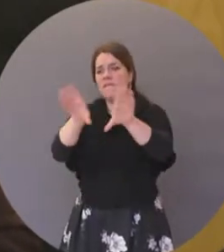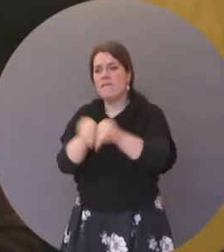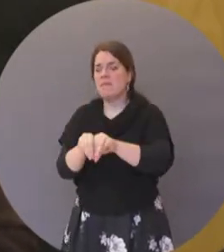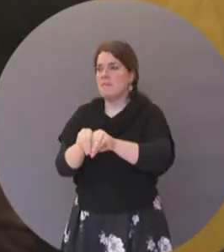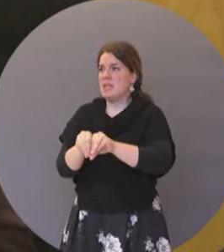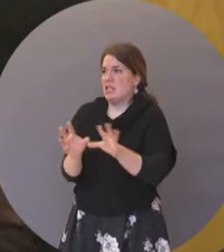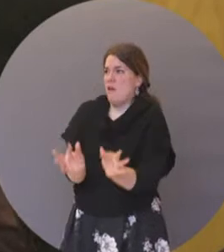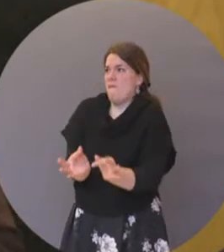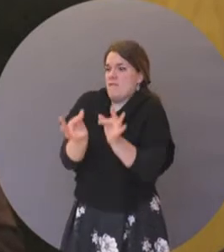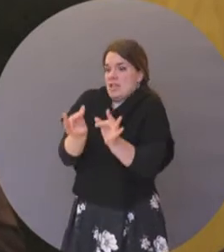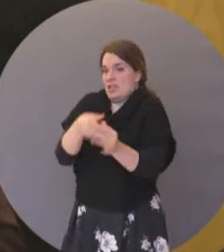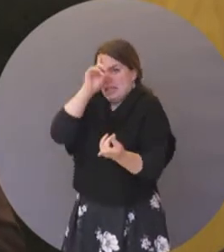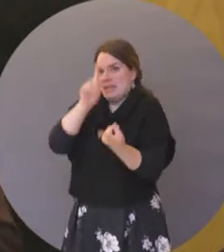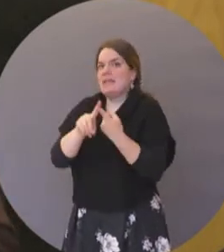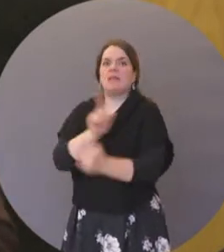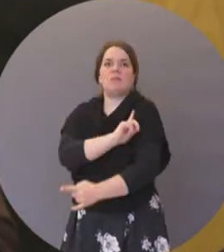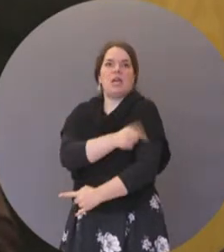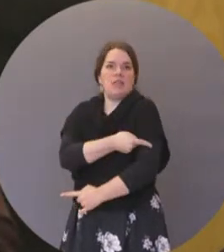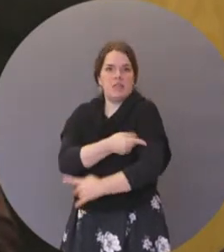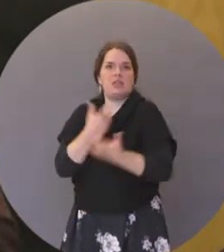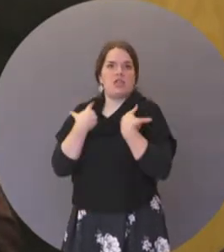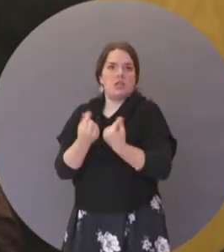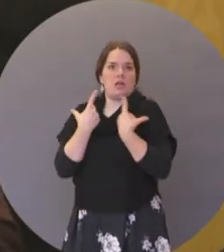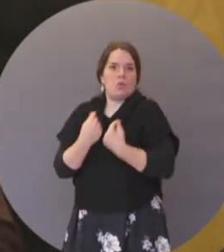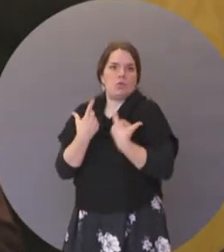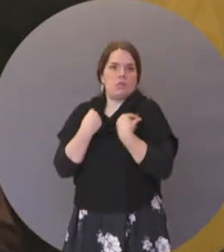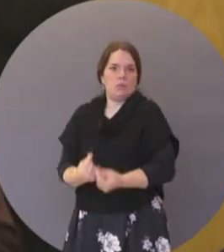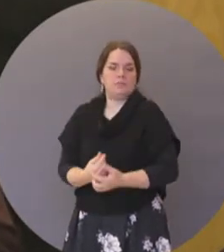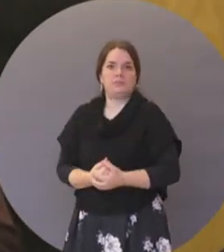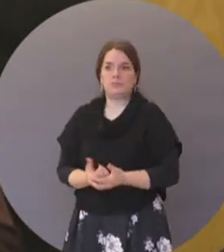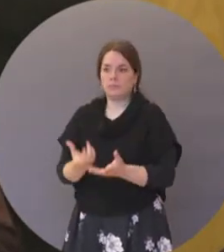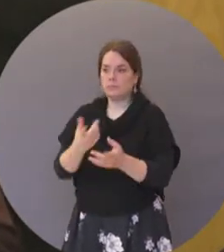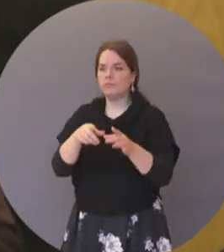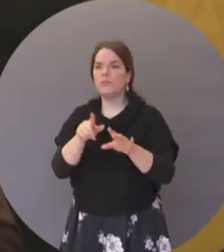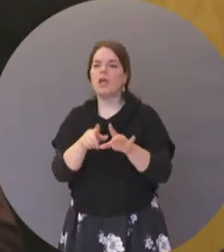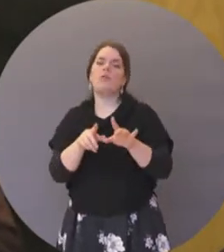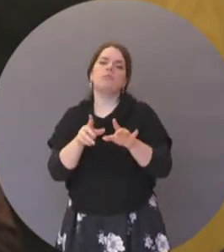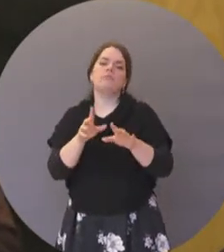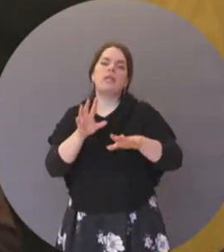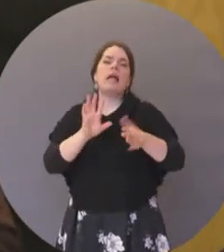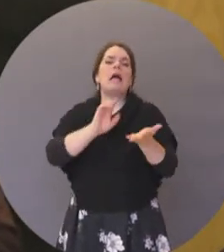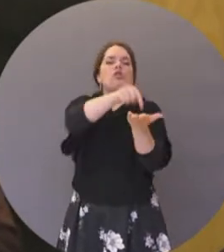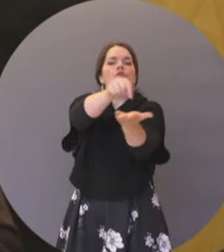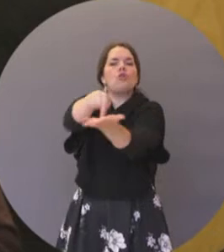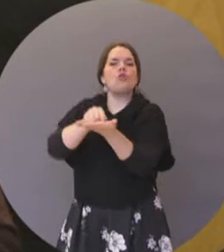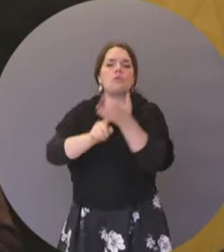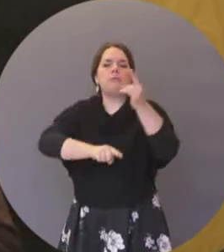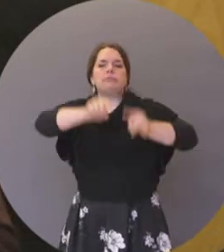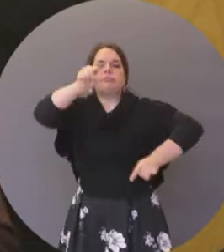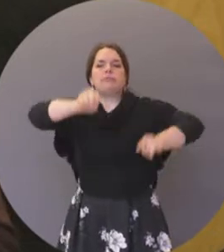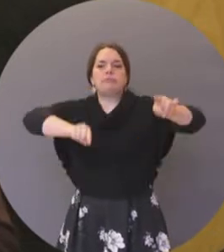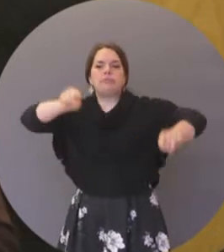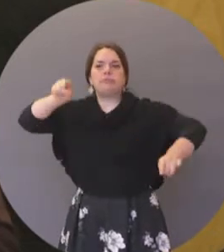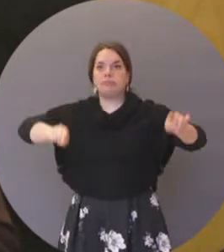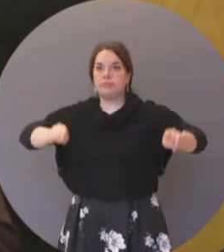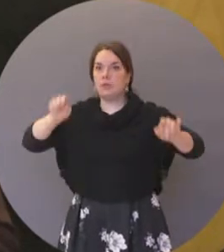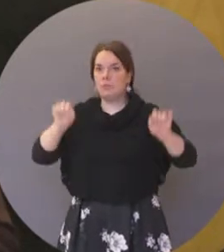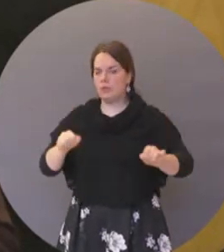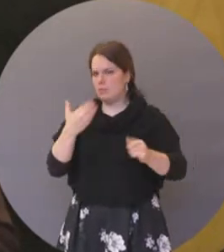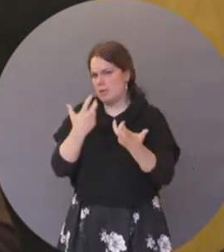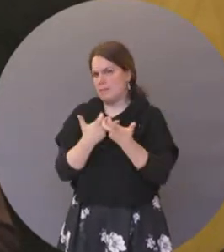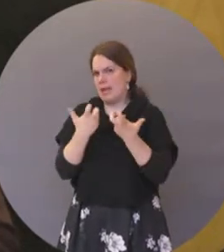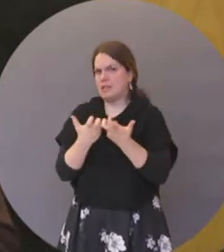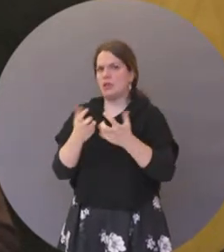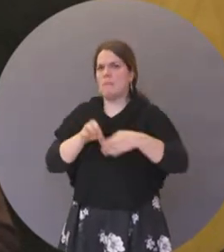vulnérabilité énergétique avec bien entendu de grandes disparités territoriales mais principalement situé en Pays de Bray